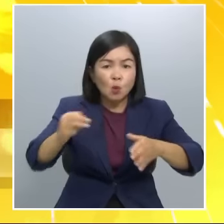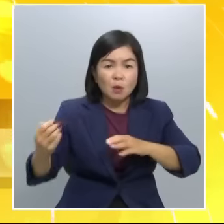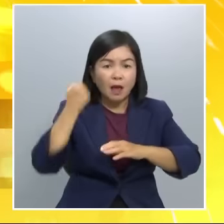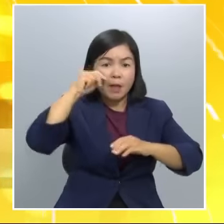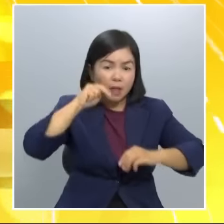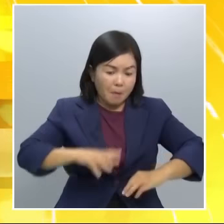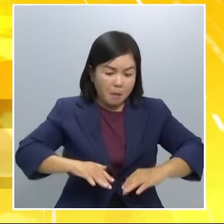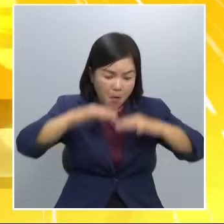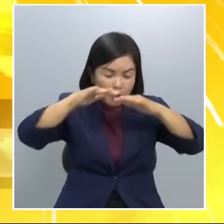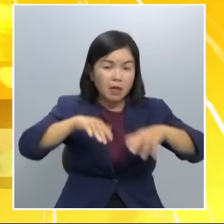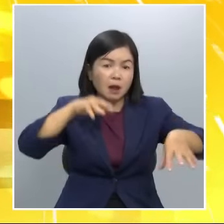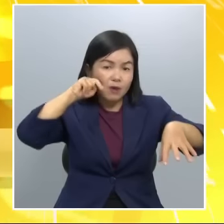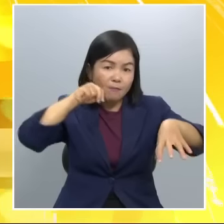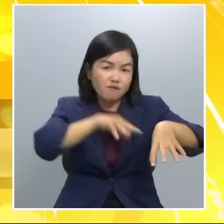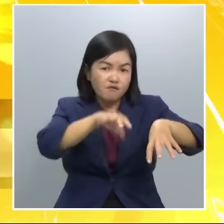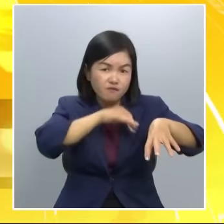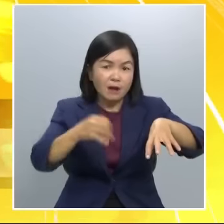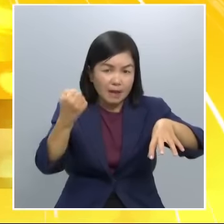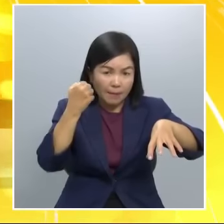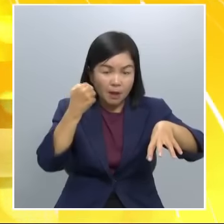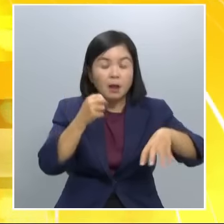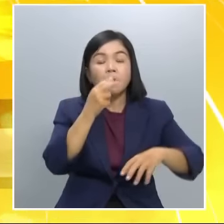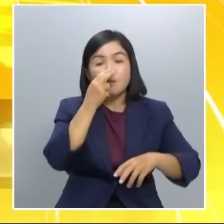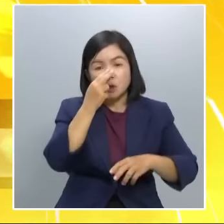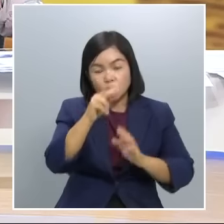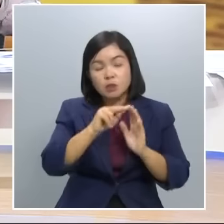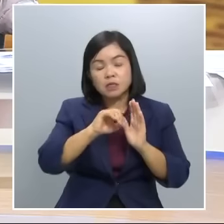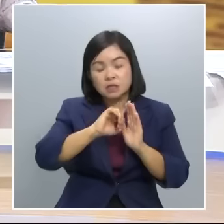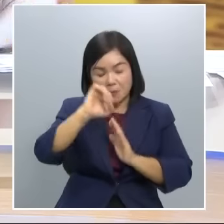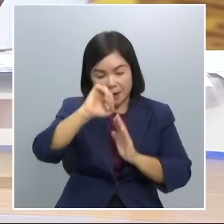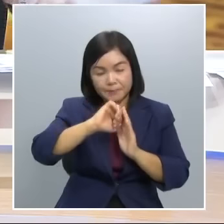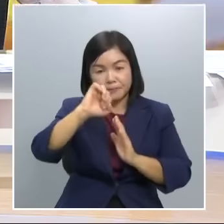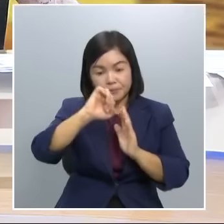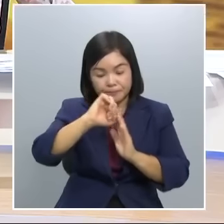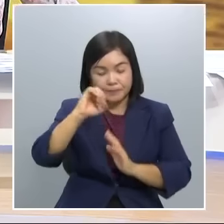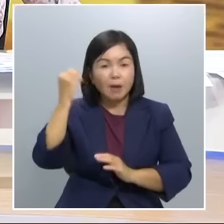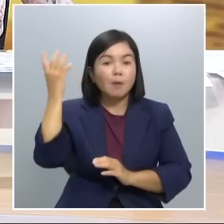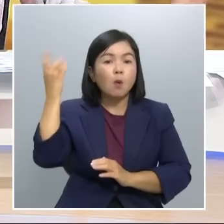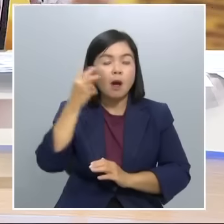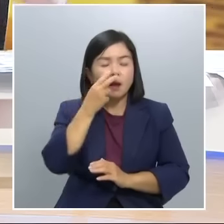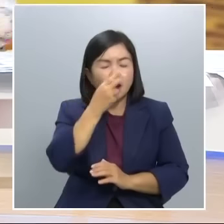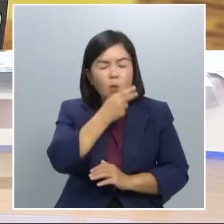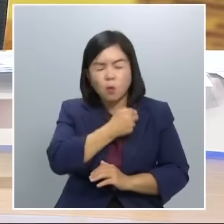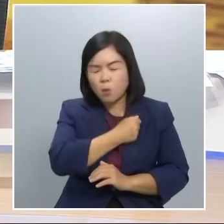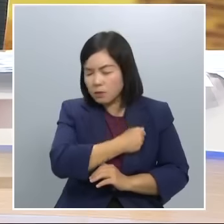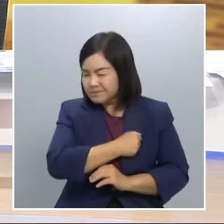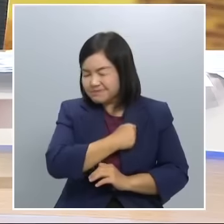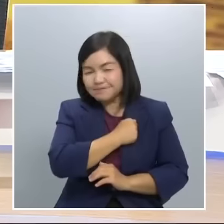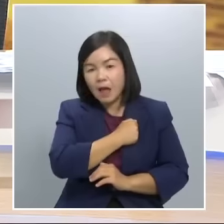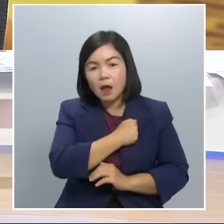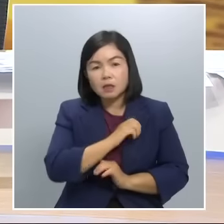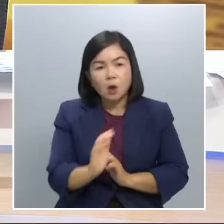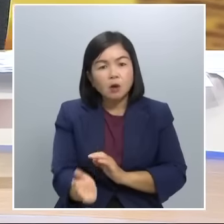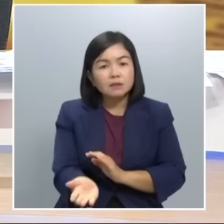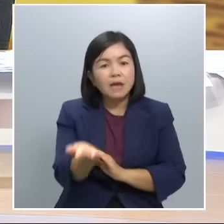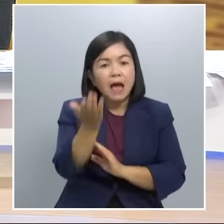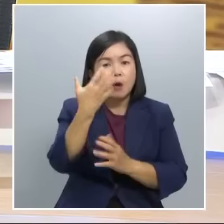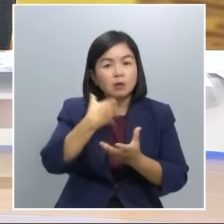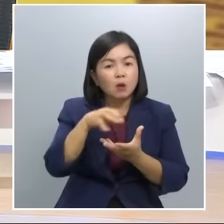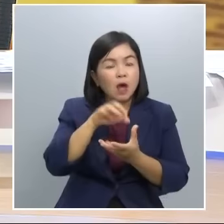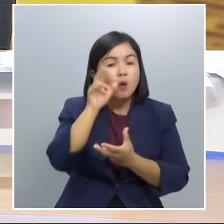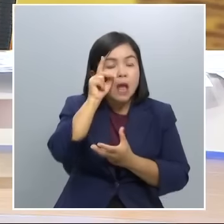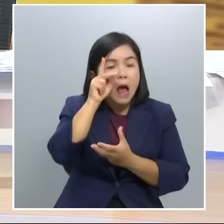อีกเชียงใหม่ท่านผู้ชมเมื่อวานนี้แม่ผมละเจ็บปวดหัวใจตอนเช้าเรื่องเล่าเช้านี้นำ